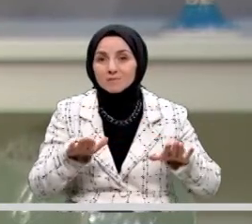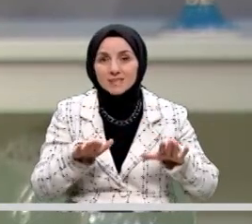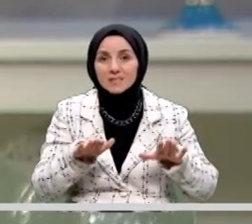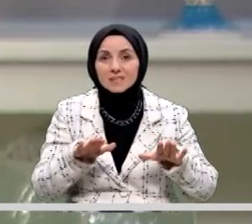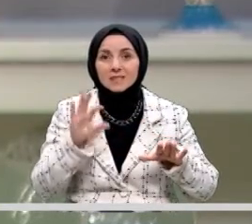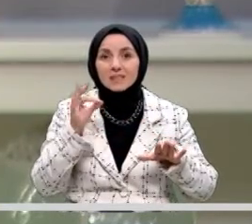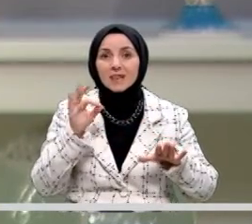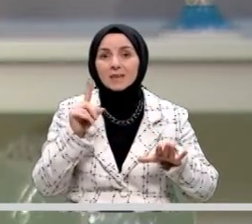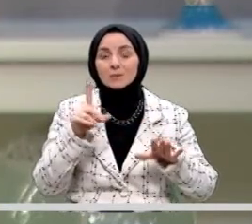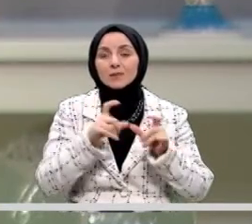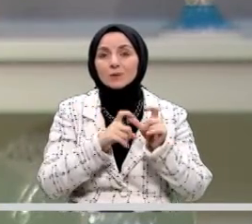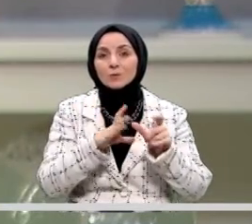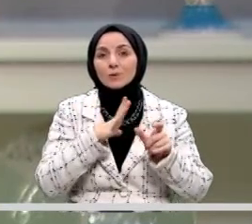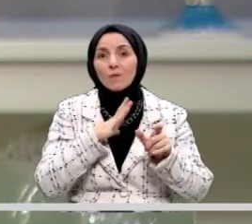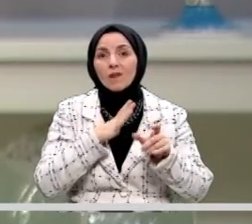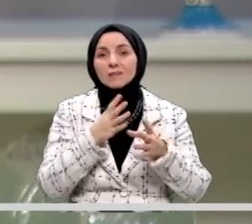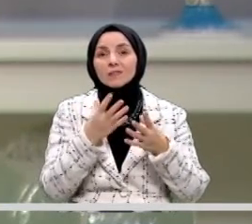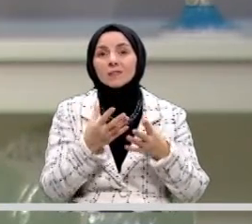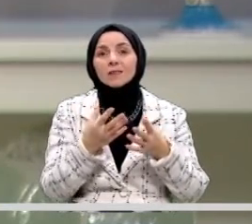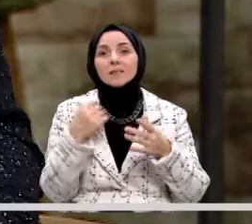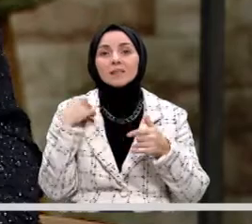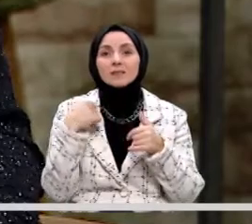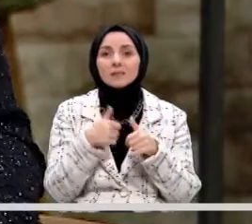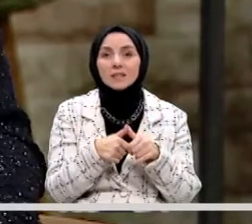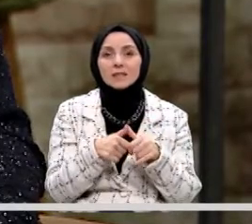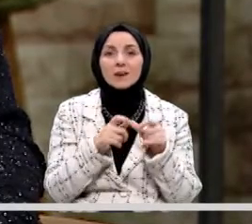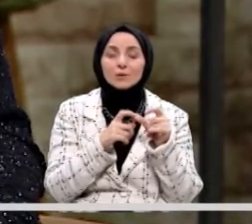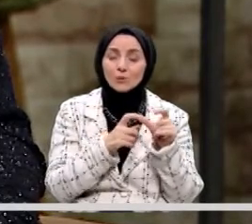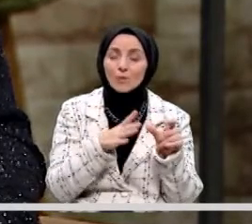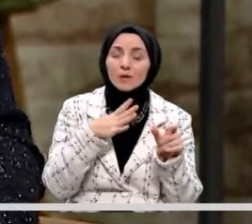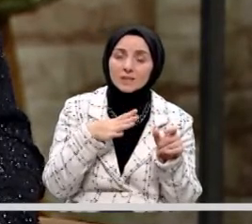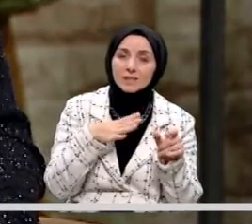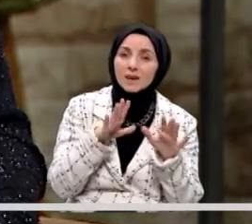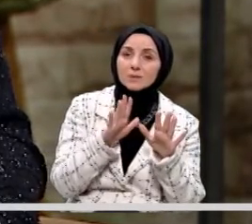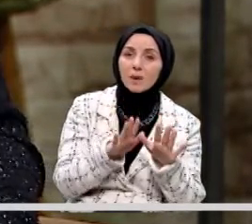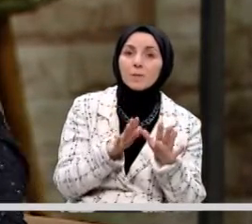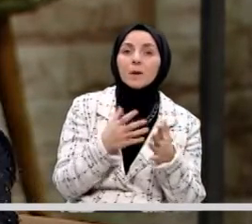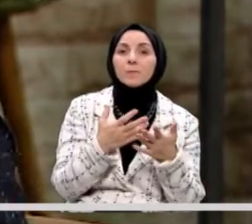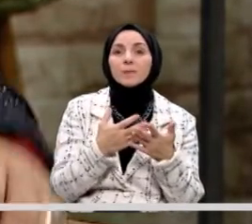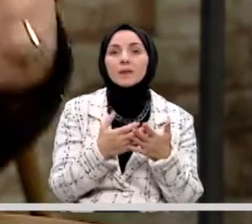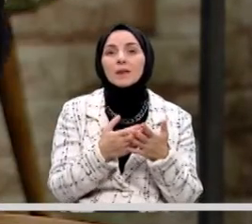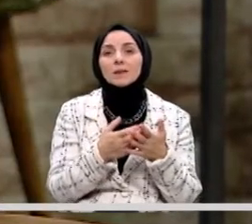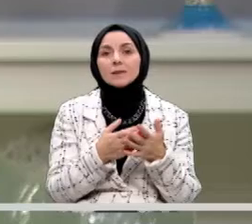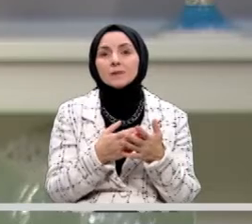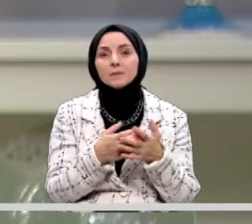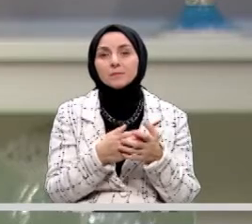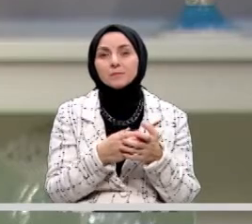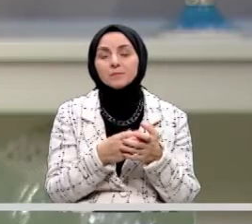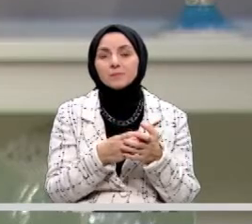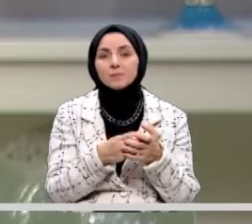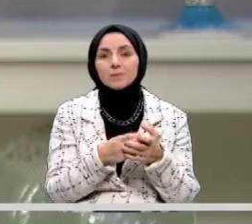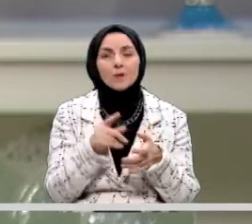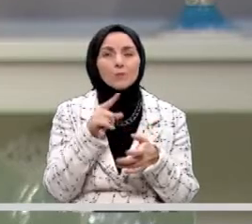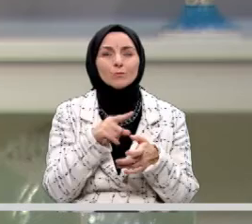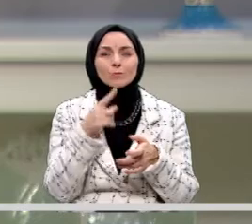Mesela sizi izlerken Hani çokça keyif aldım çok güzel bilgiler veriyorsunuz demiş kendi çocukluğuma gittim bu bahsedilen bir sürü şey yetişkin olarak bende de var